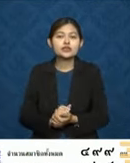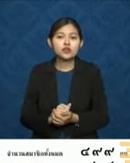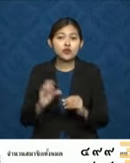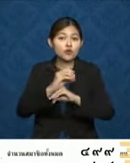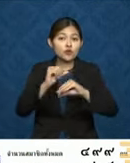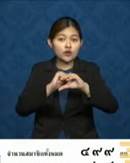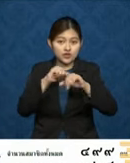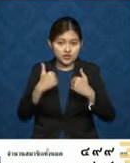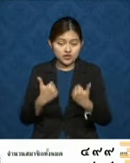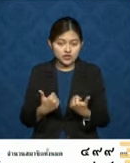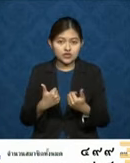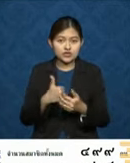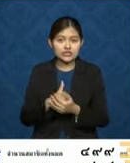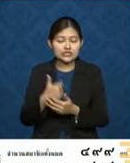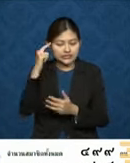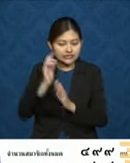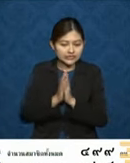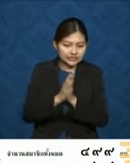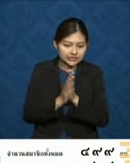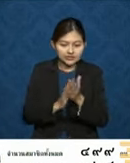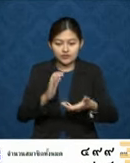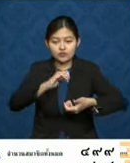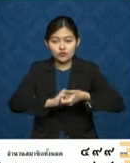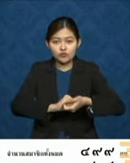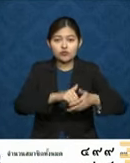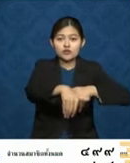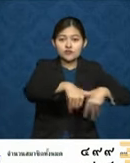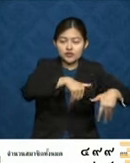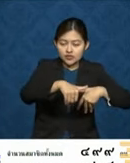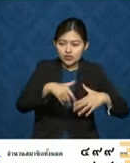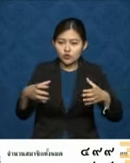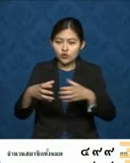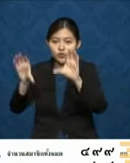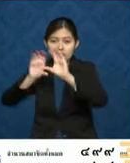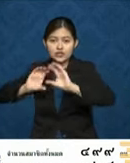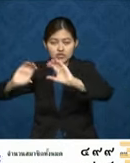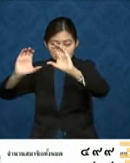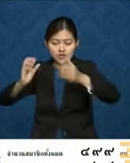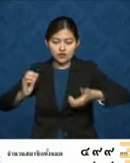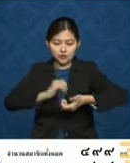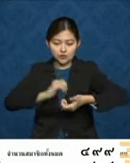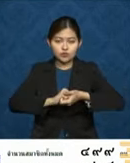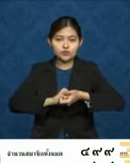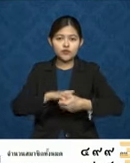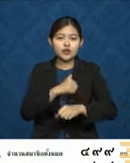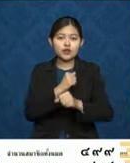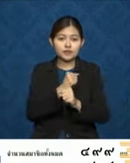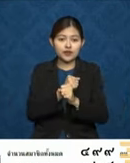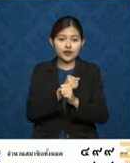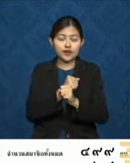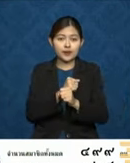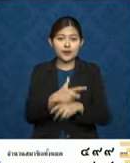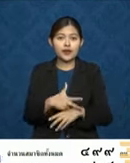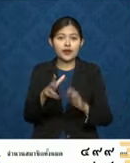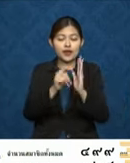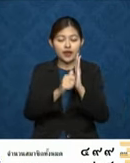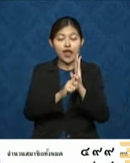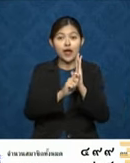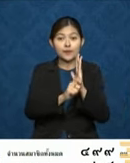นี้ถือเป็นความต้องการและความร่วมมือระหว่างประชาชนและหน่วยงานราชการที่เราจะร่วมกันให้จังหวัดอำนาจ